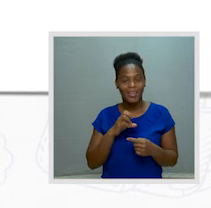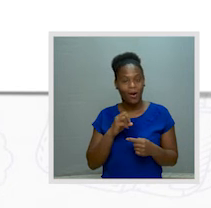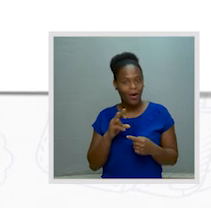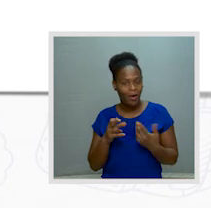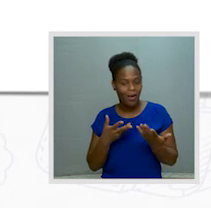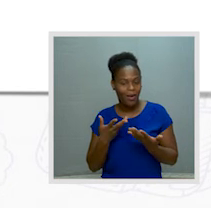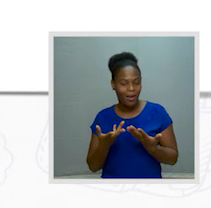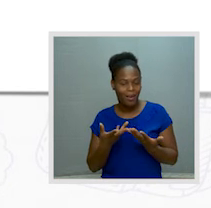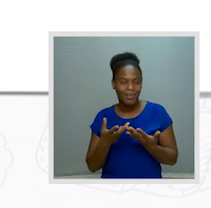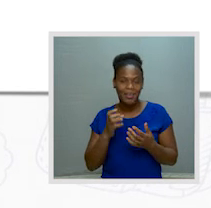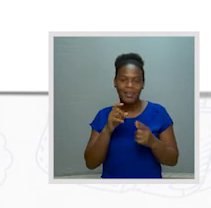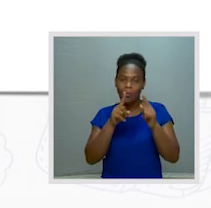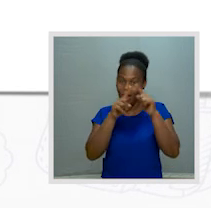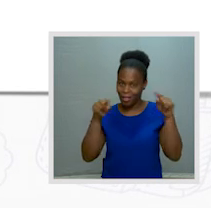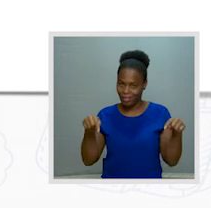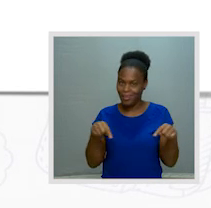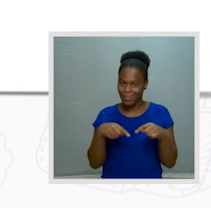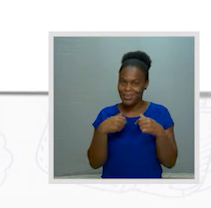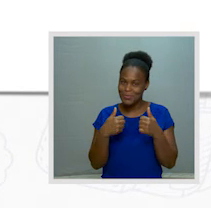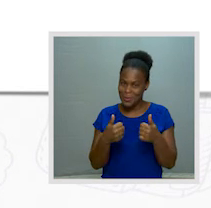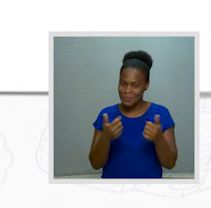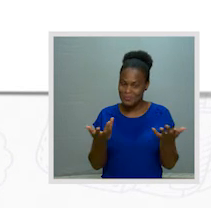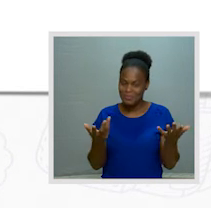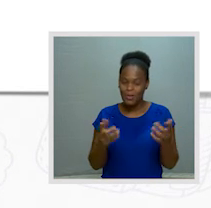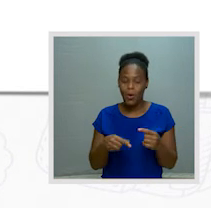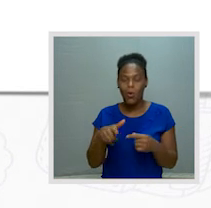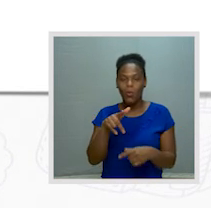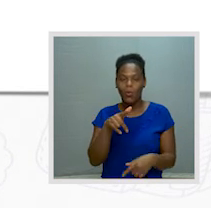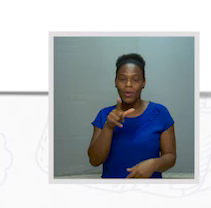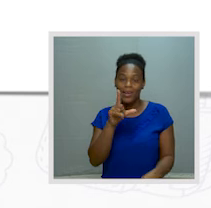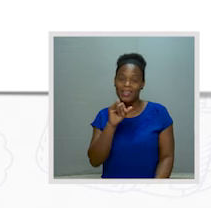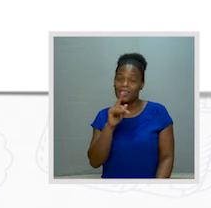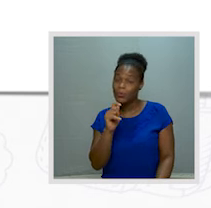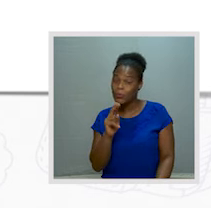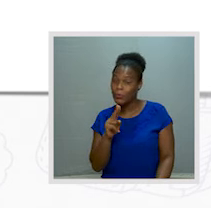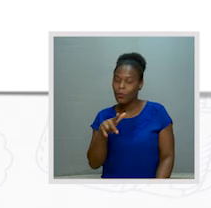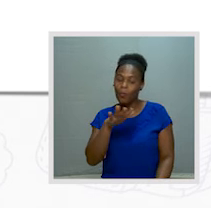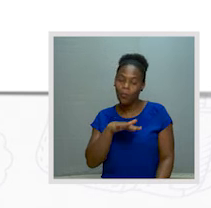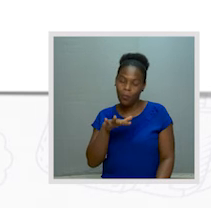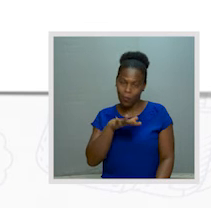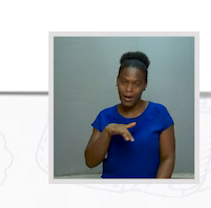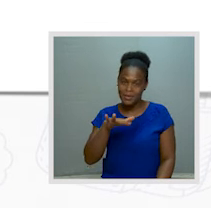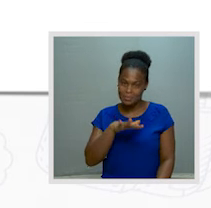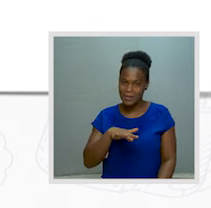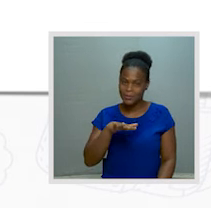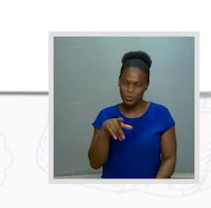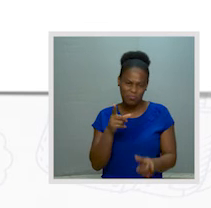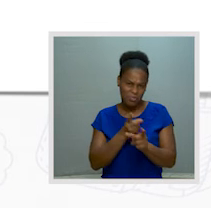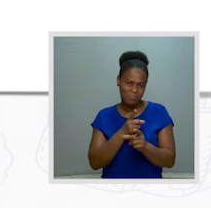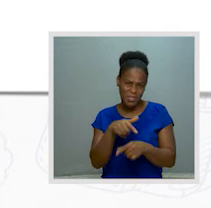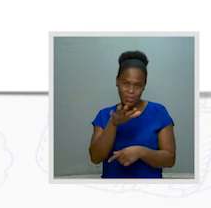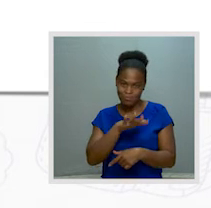décor, un cadre. Très bien. Un lieu, vous avez